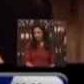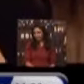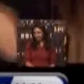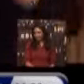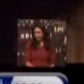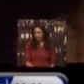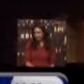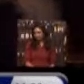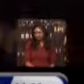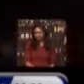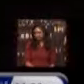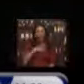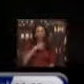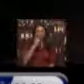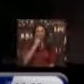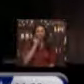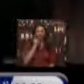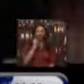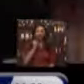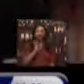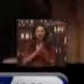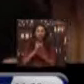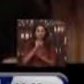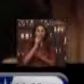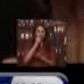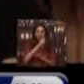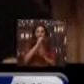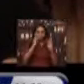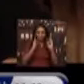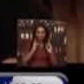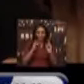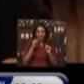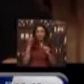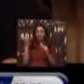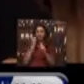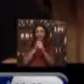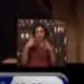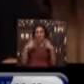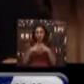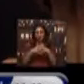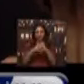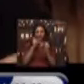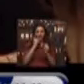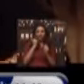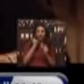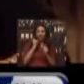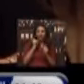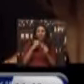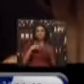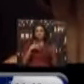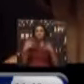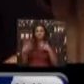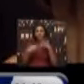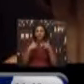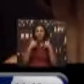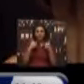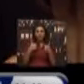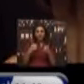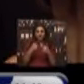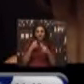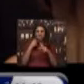وانا عمال. كان فاطين بيعمل مقالب جامده جدا، وكان عنده روح مرحه،